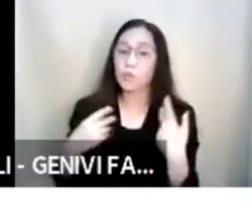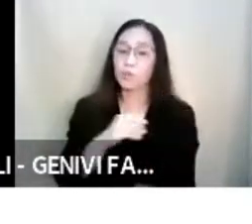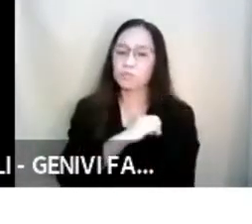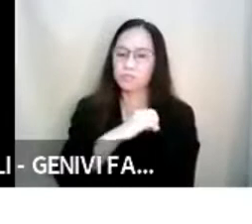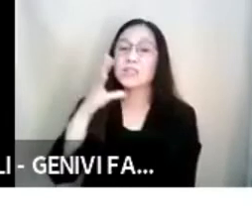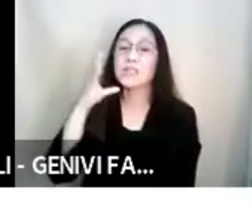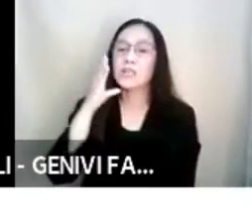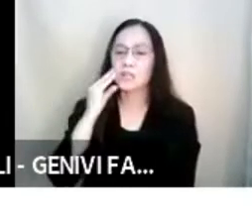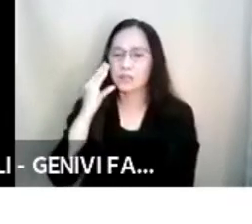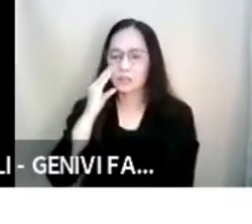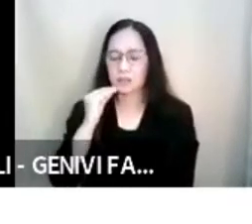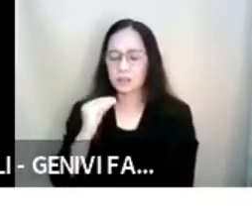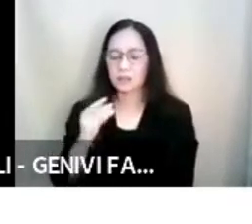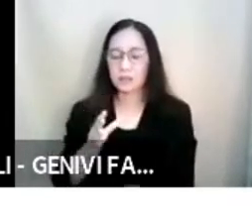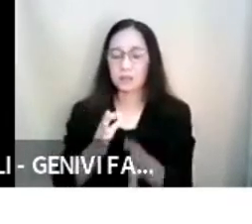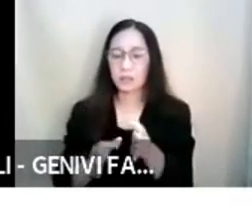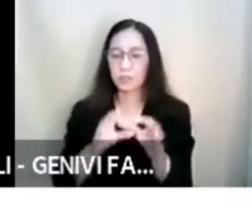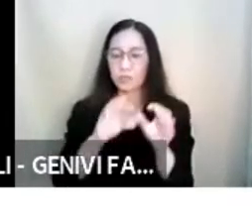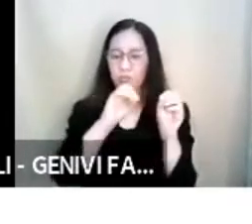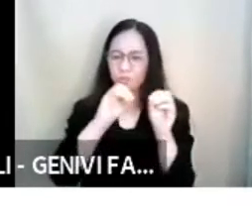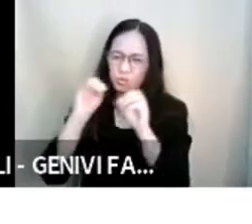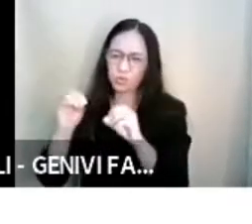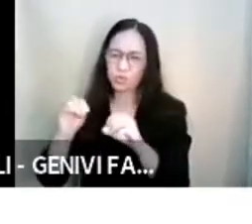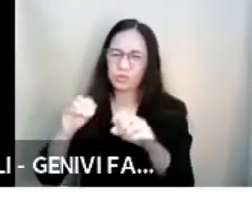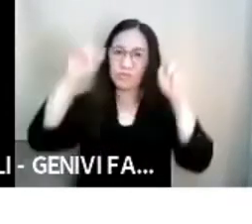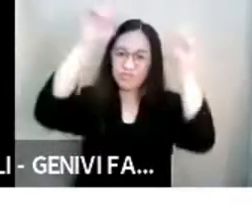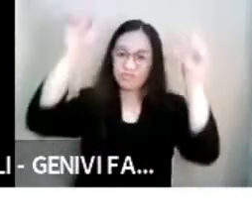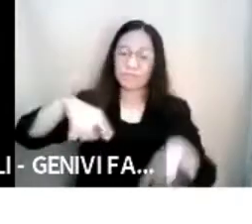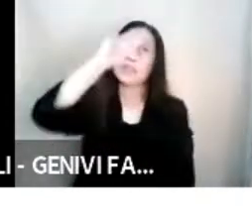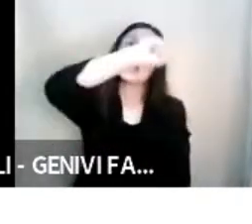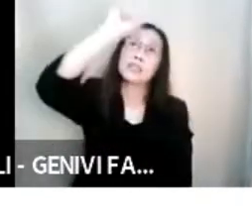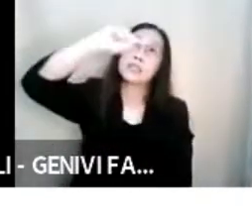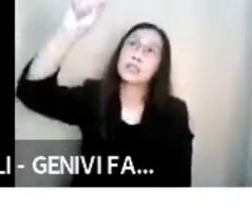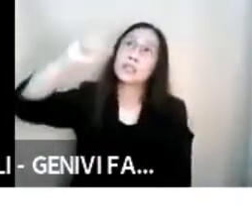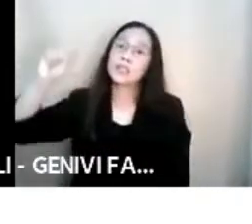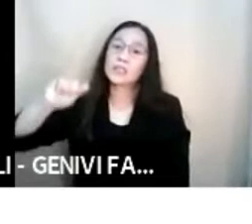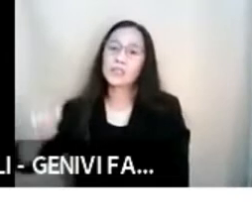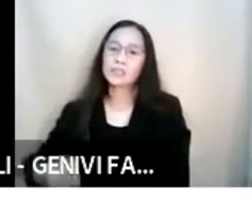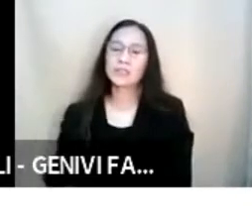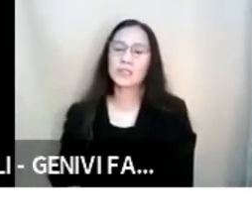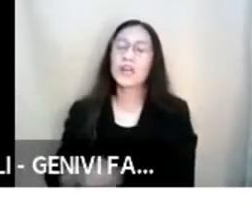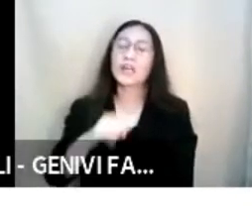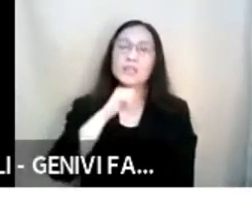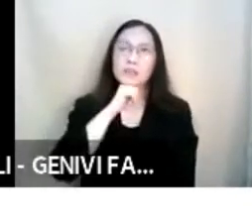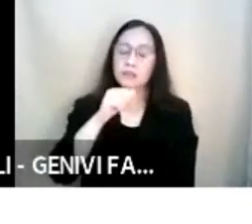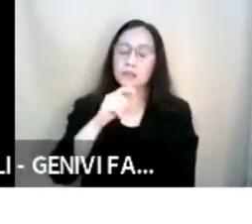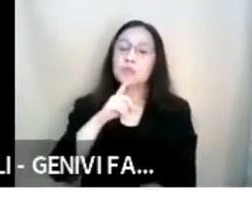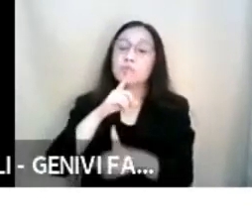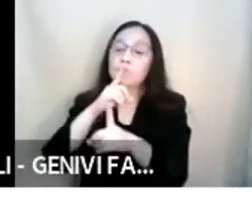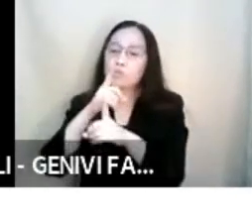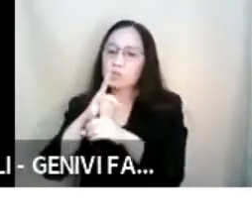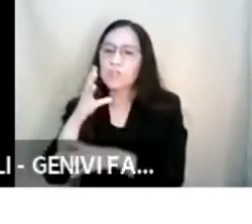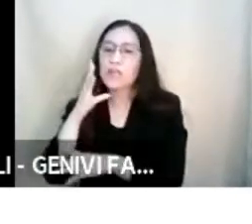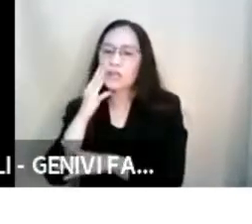Kasi kung tuturo lang natin siya ng blackboard, read it, and they don't go through the actual experience,